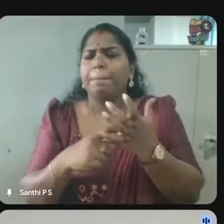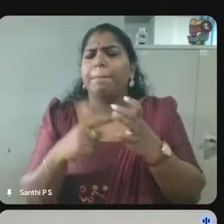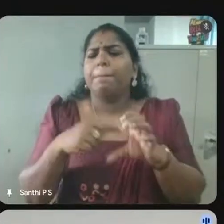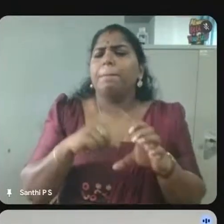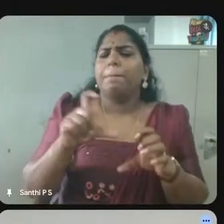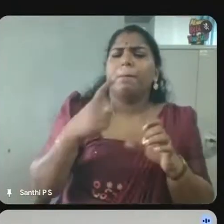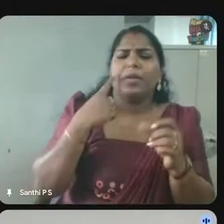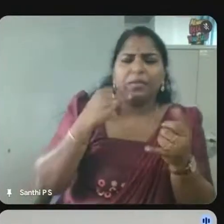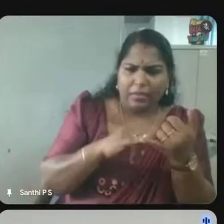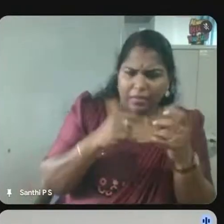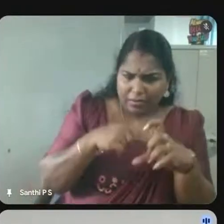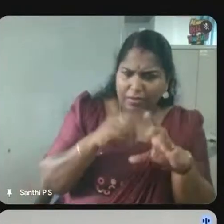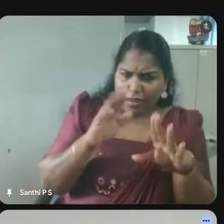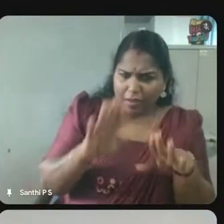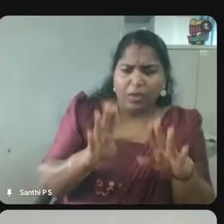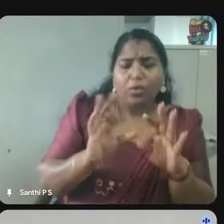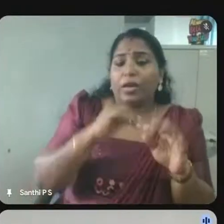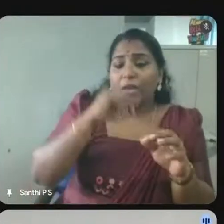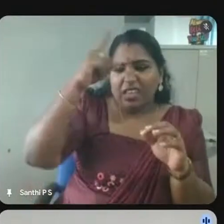ഇന്ത്യയിലില്ല.